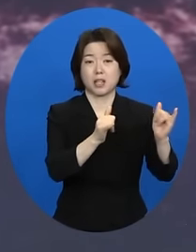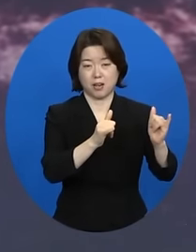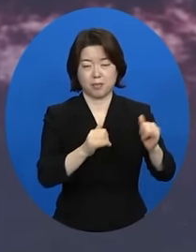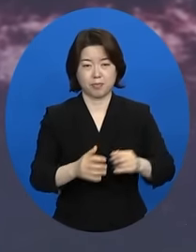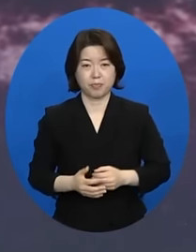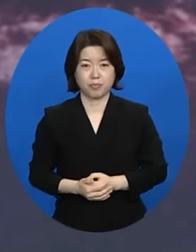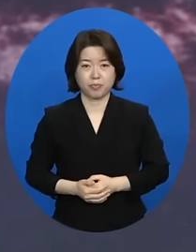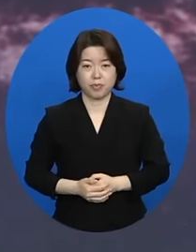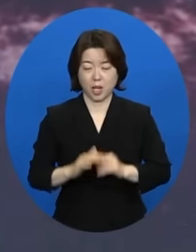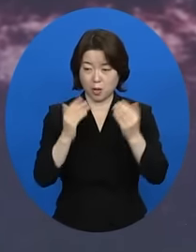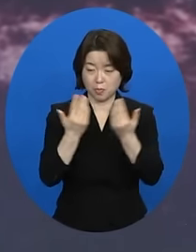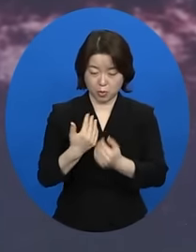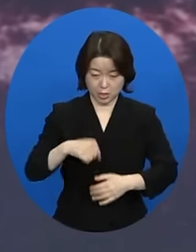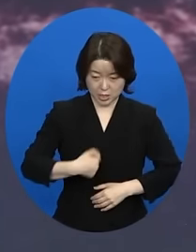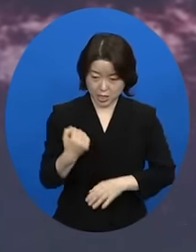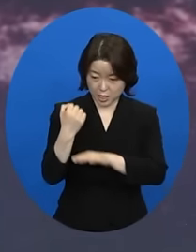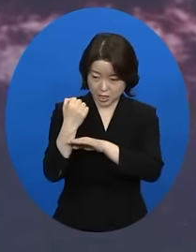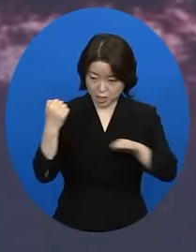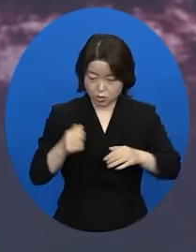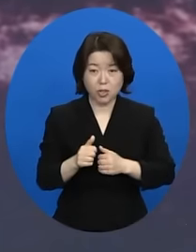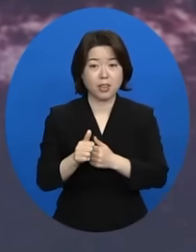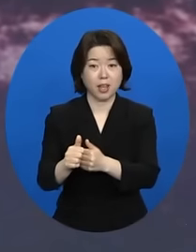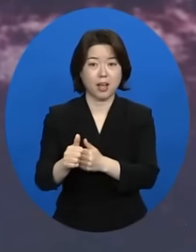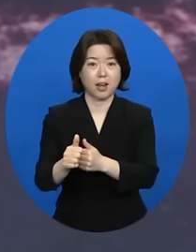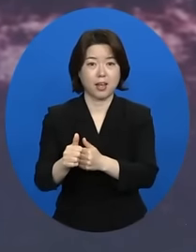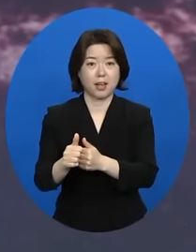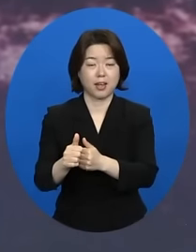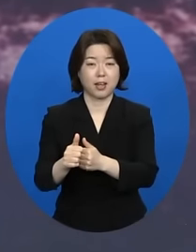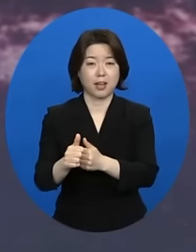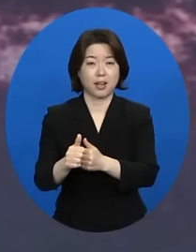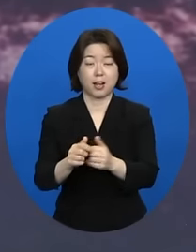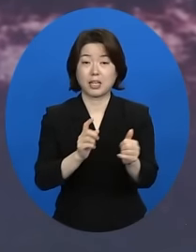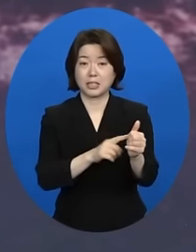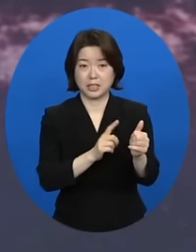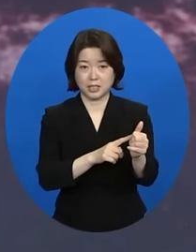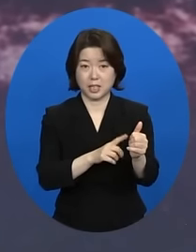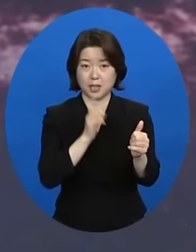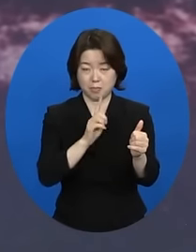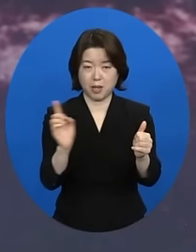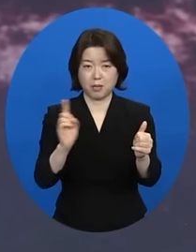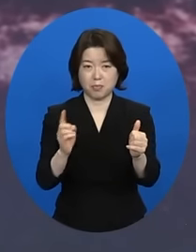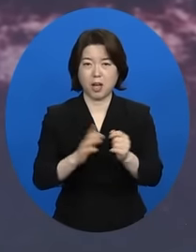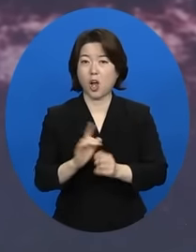모든 것을 자기 기준에 따라 살았던 사람이래요. 그분이 이렇게 있으셨어요. 그런데